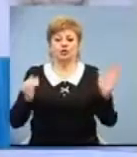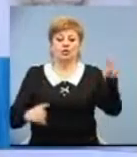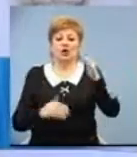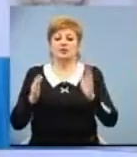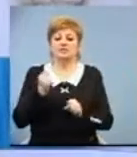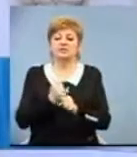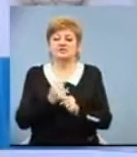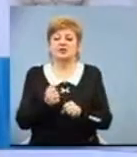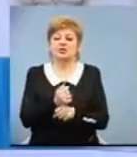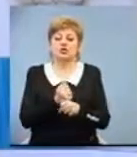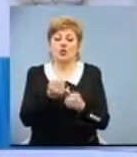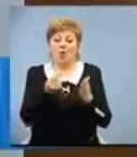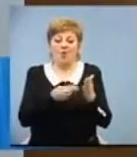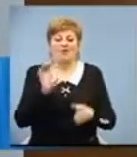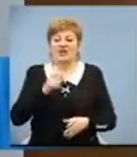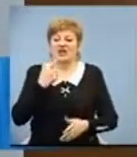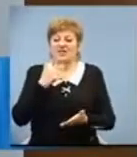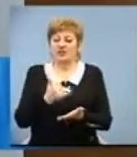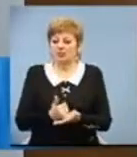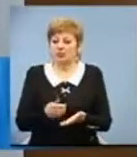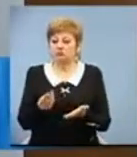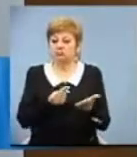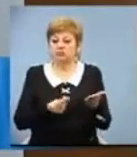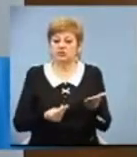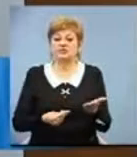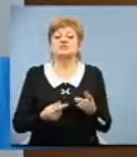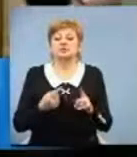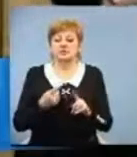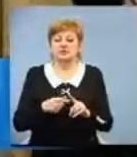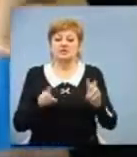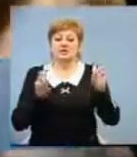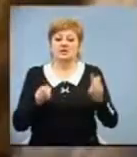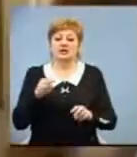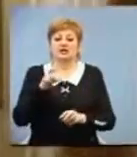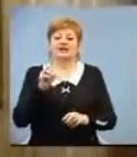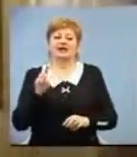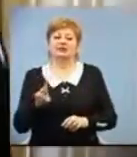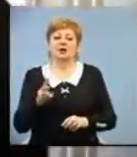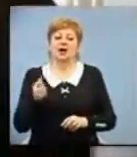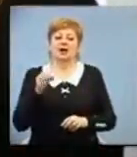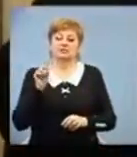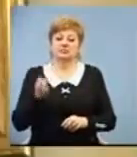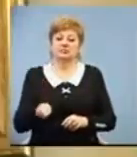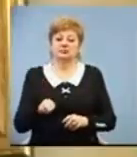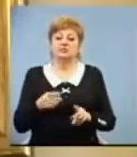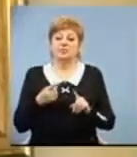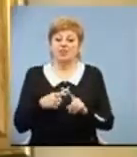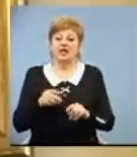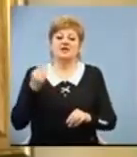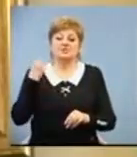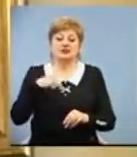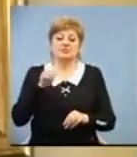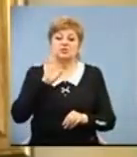можна за допомогою кави та спиртних напоїв? Оригінальна техніка кавових шедеврів отримала назву «Drink Art». Автором новинки у світі живопису стала